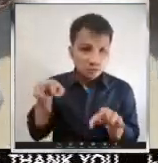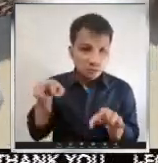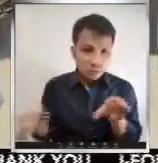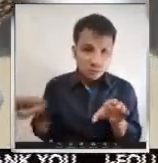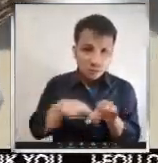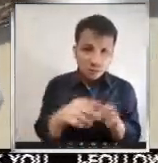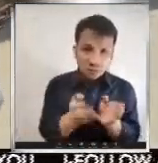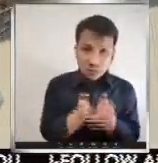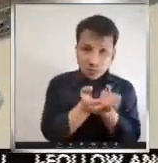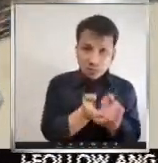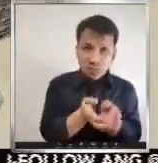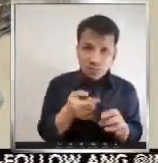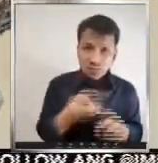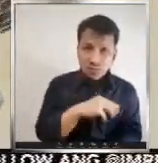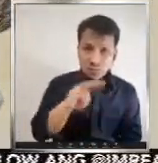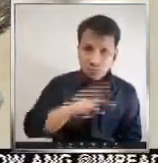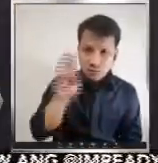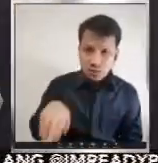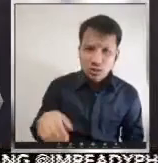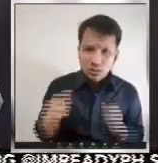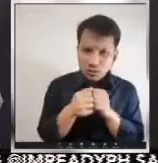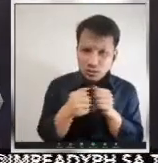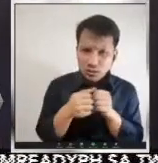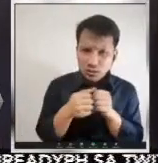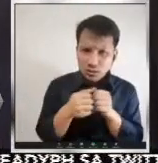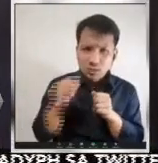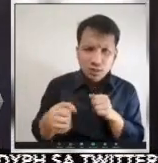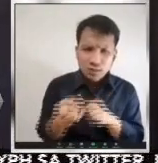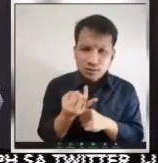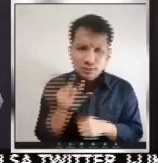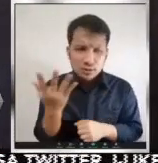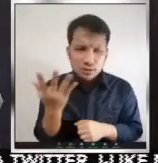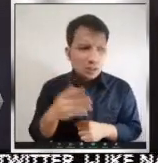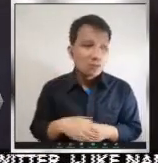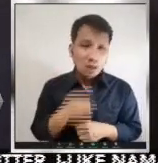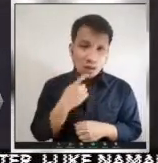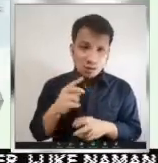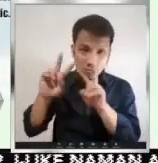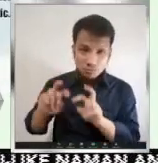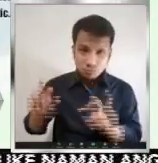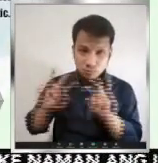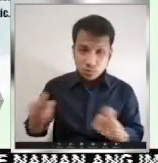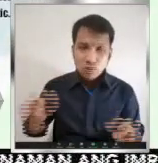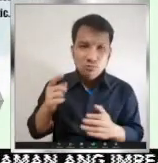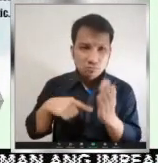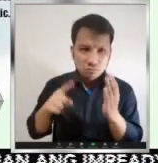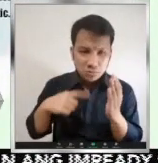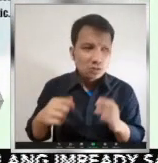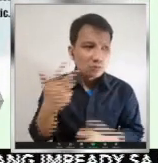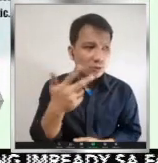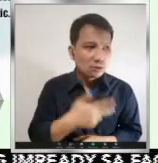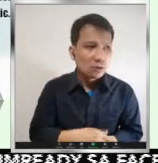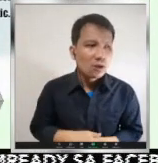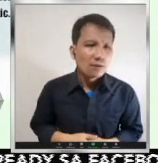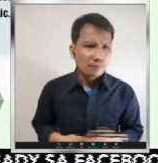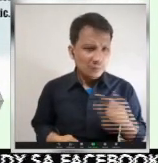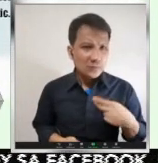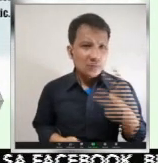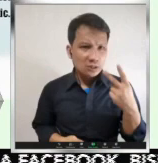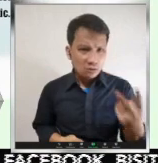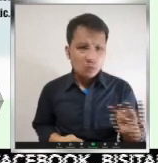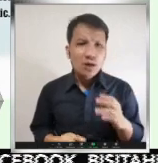ang mahigit 100 iba pang pasahero. Sasailalim sa confirmatory test ang 3. May 2 balikbayan ding nag-positibo